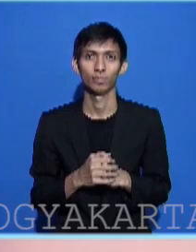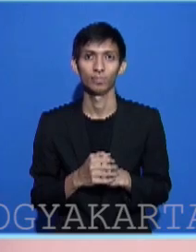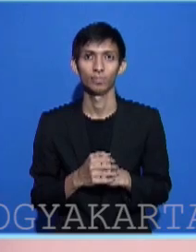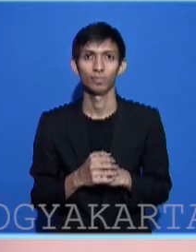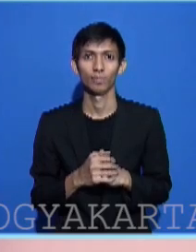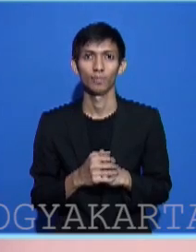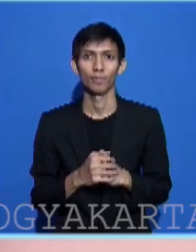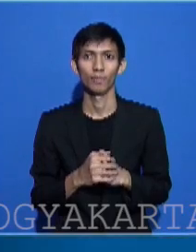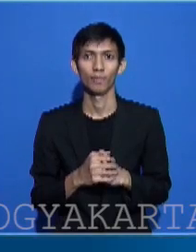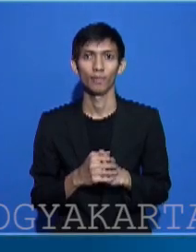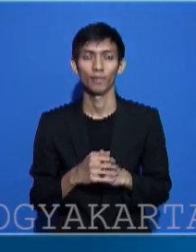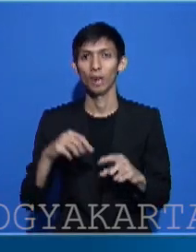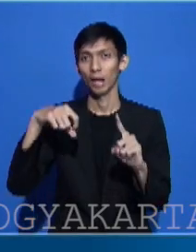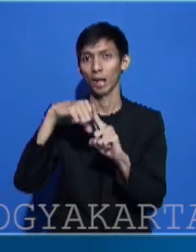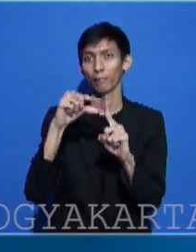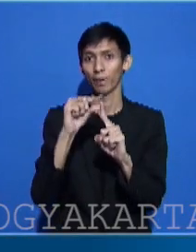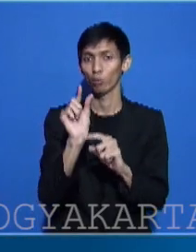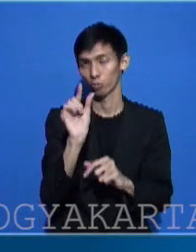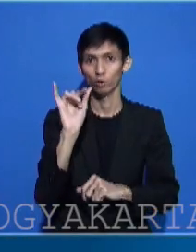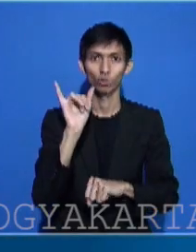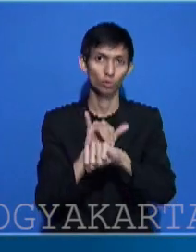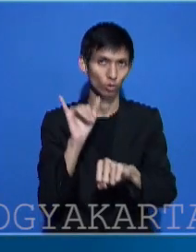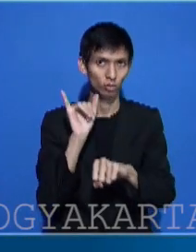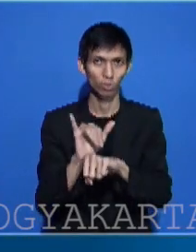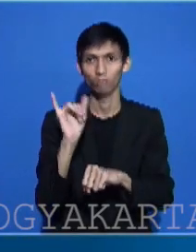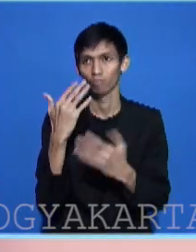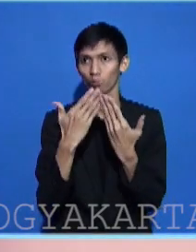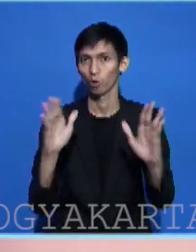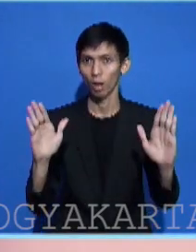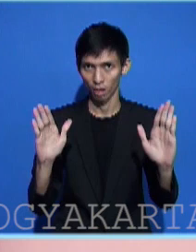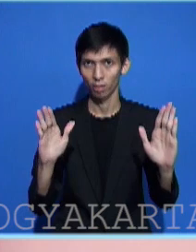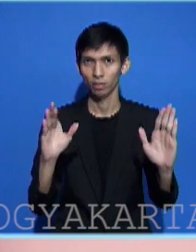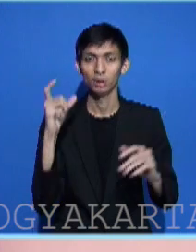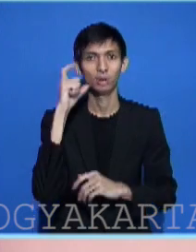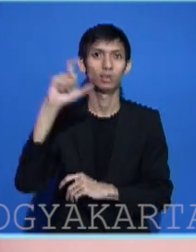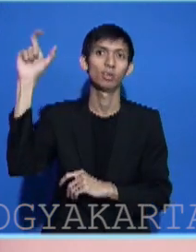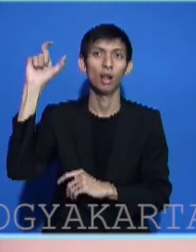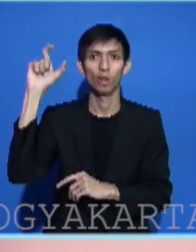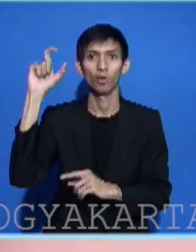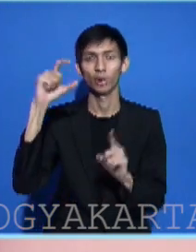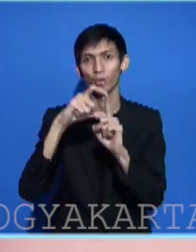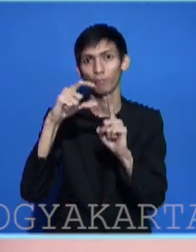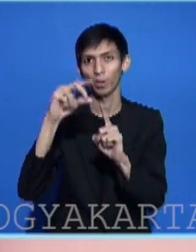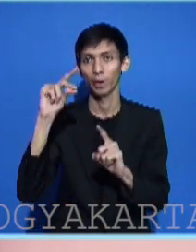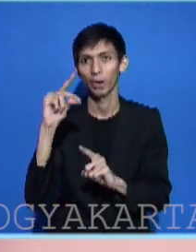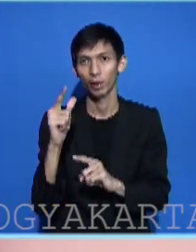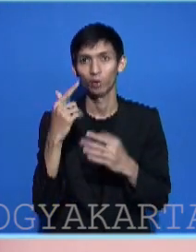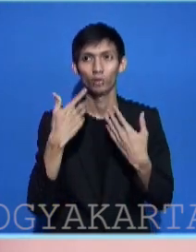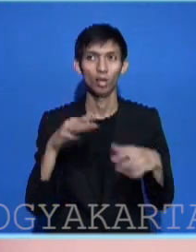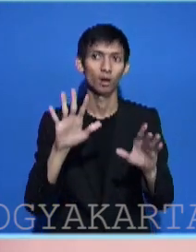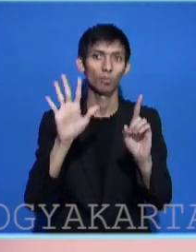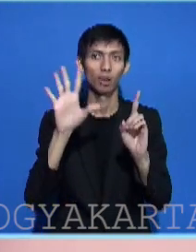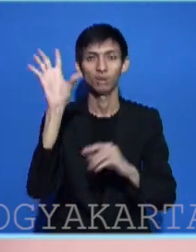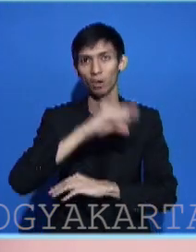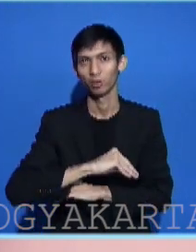Komisi Pemilihan Umum KPU kota Yogyakarta telah membuka pendaftaran Calon Legislatif selama 14 hari dimulai pada senin 1